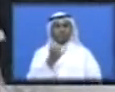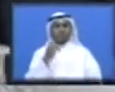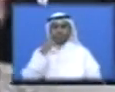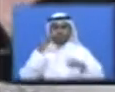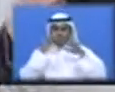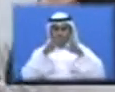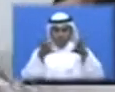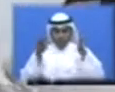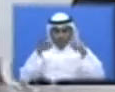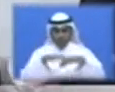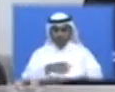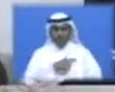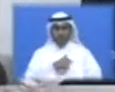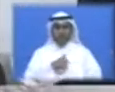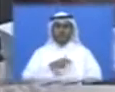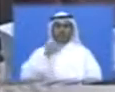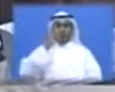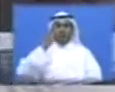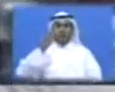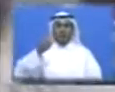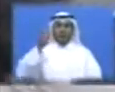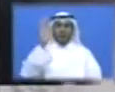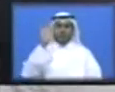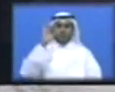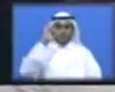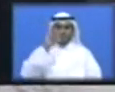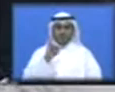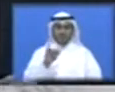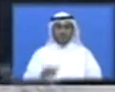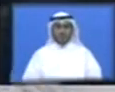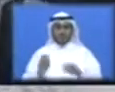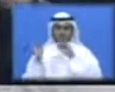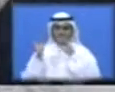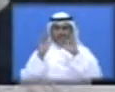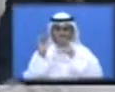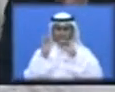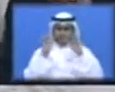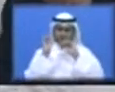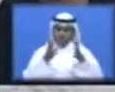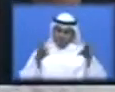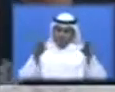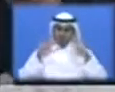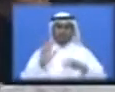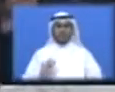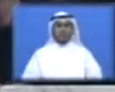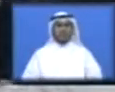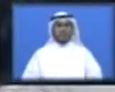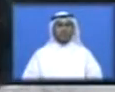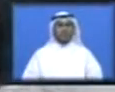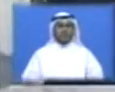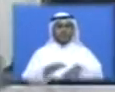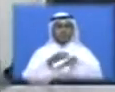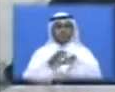سكانية في الهاشم وصلحية العابد بهدف توزيع كوبونات الغذاء والملابس والاحتياجات الخاصة بعيد